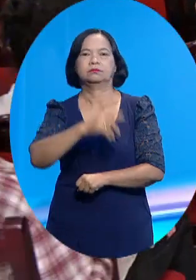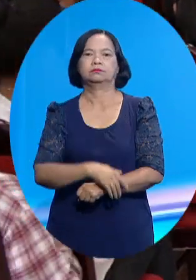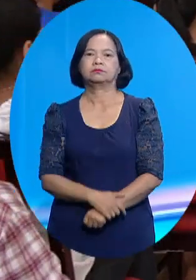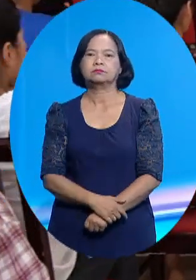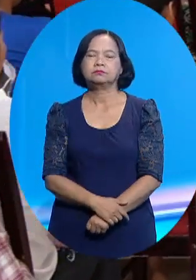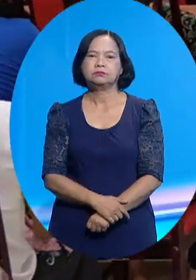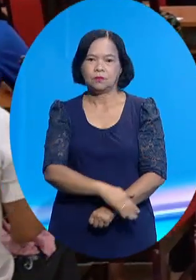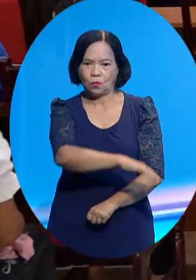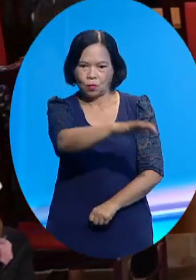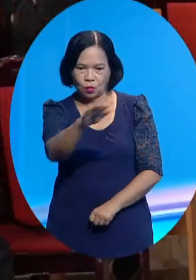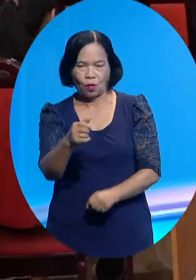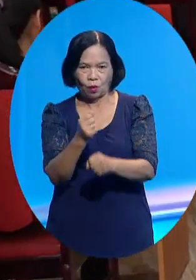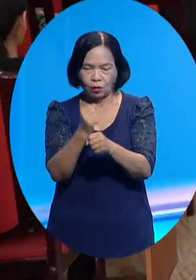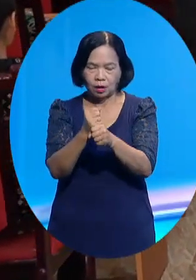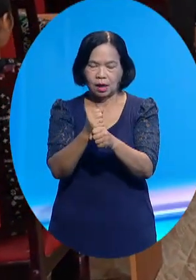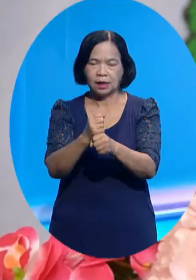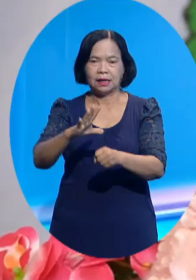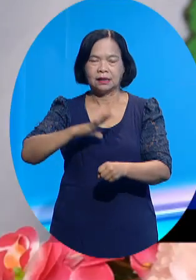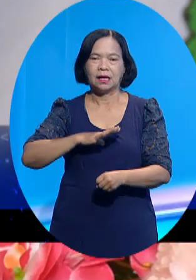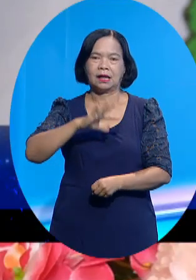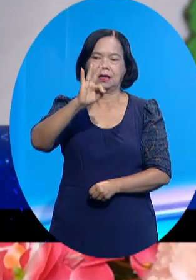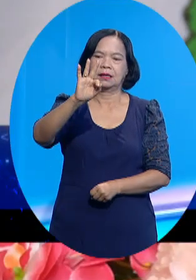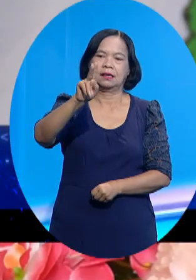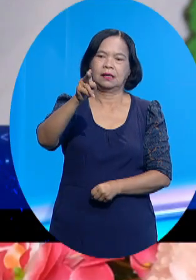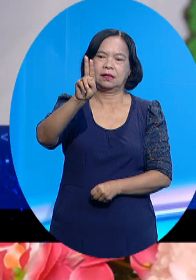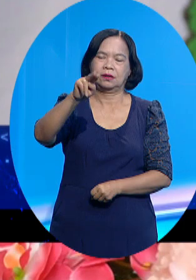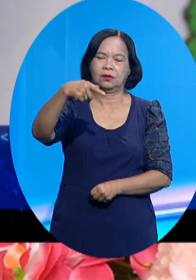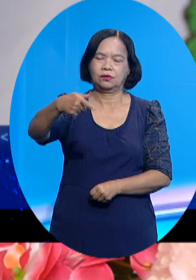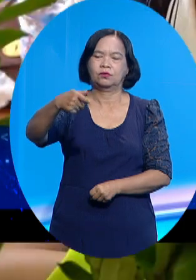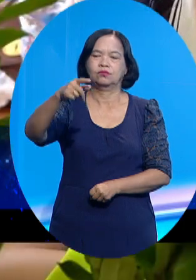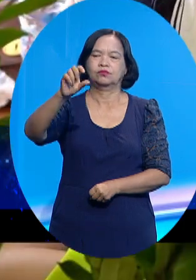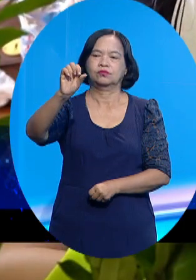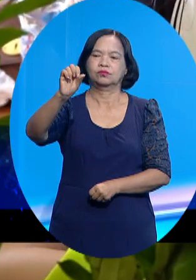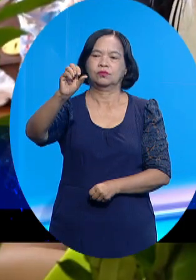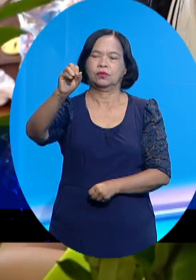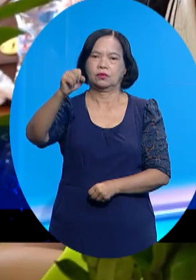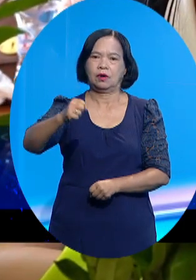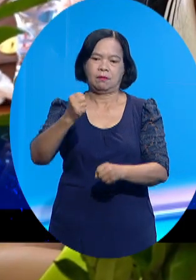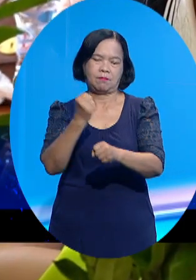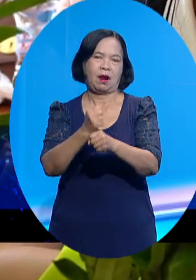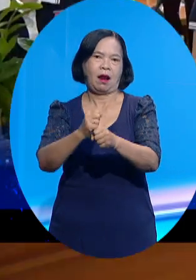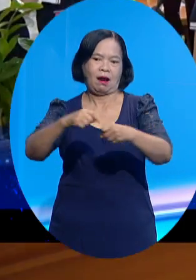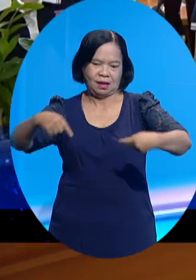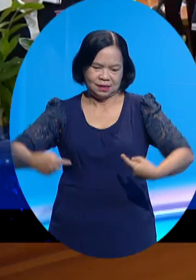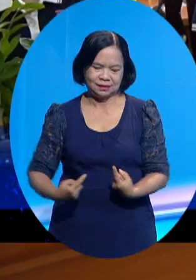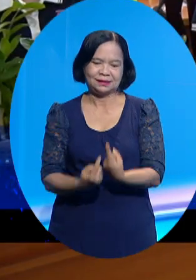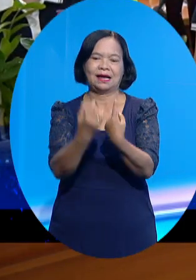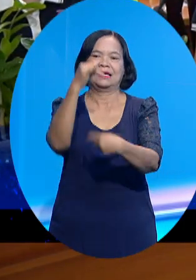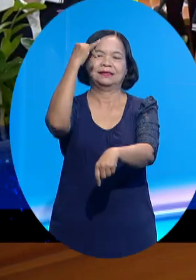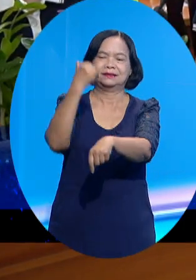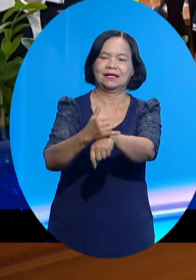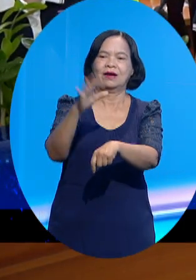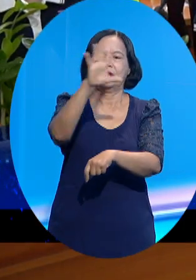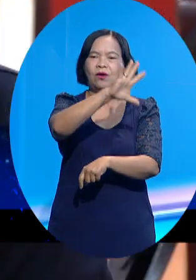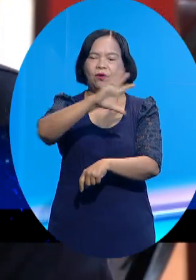đoàn đã làm việc cùng bà con xã Trung Sơn huyện Quan Hóa tỉnh Thanh Hóa để triển khai khởi công và trong 6.528